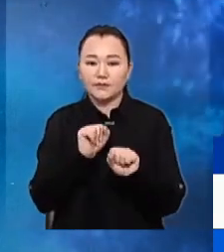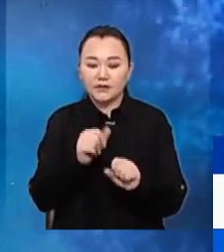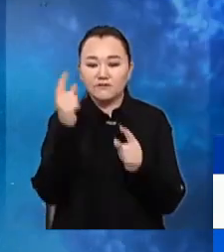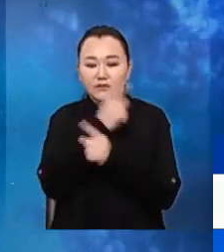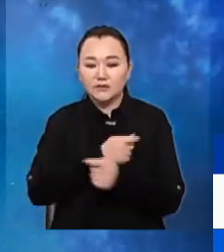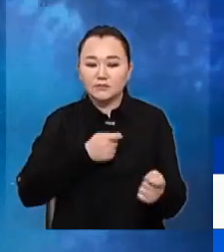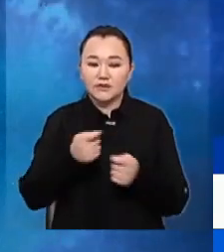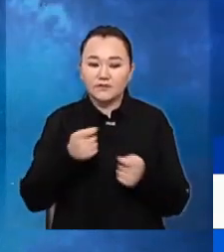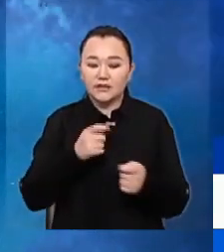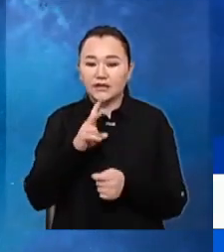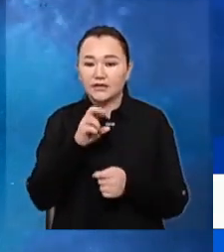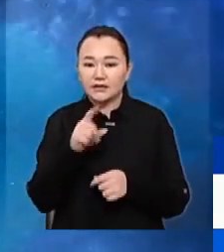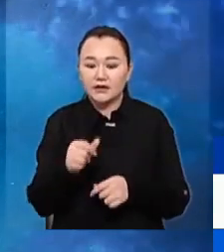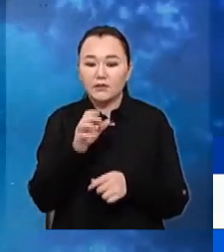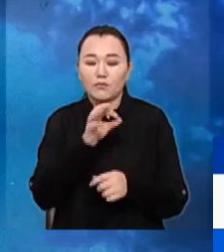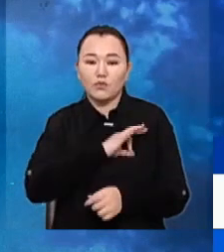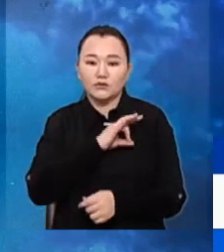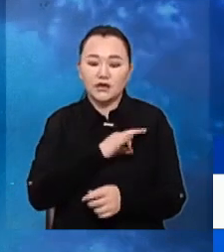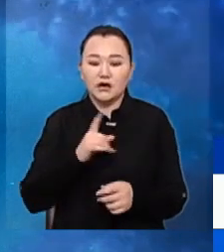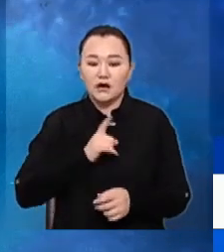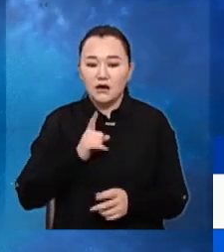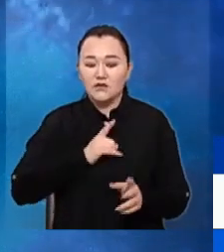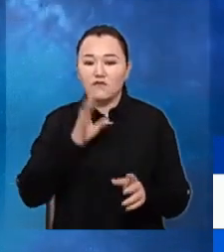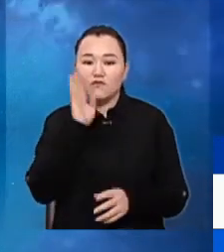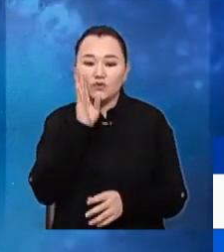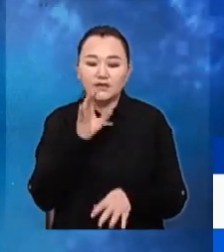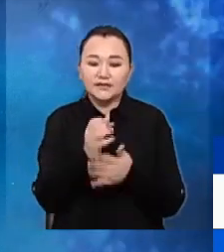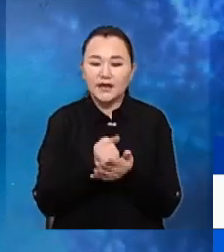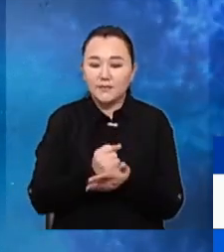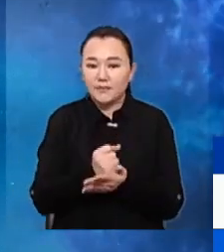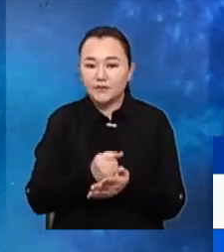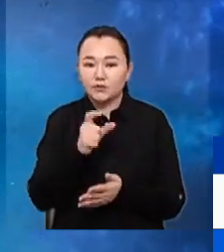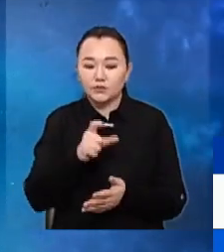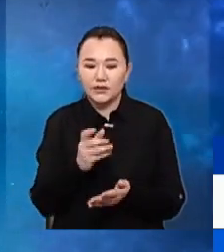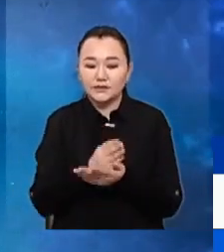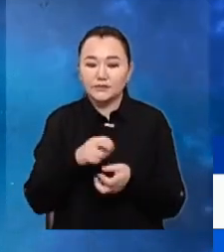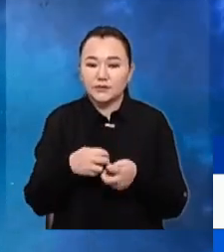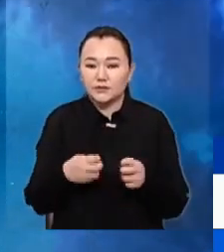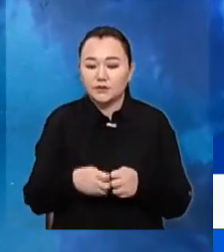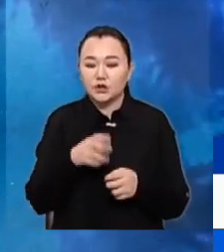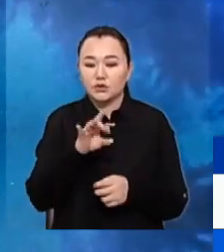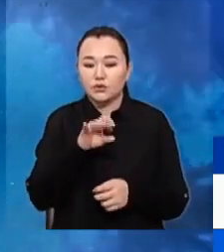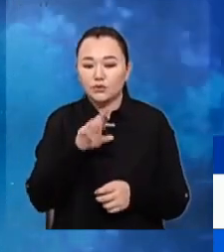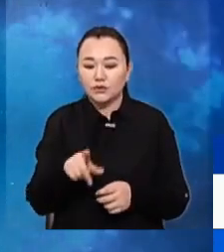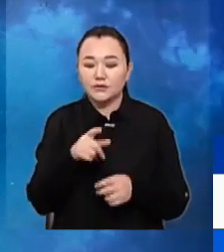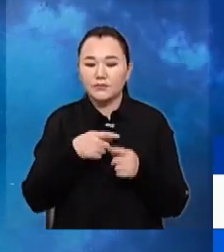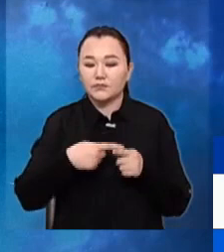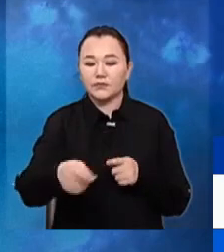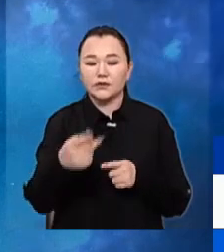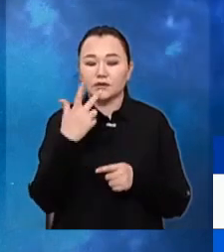областного управления недропользования, охраны окружающей среды и водных ресурсов, это продолжение существующей стены в грунте протяженностью